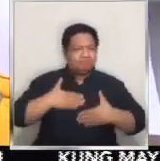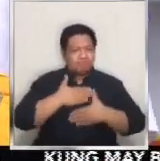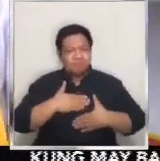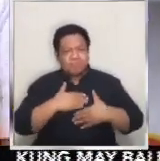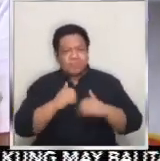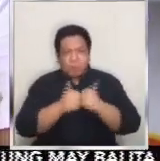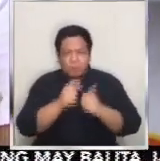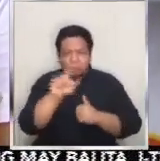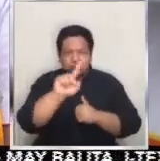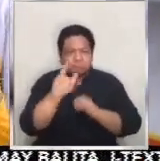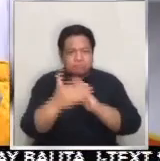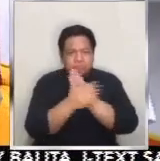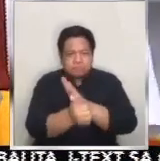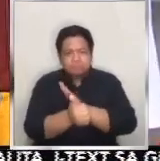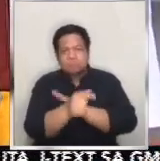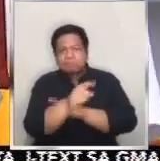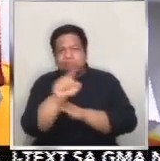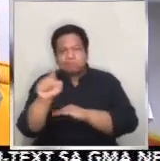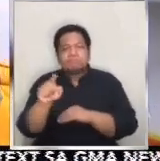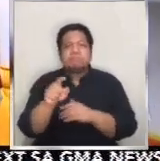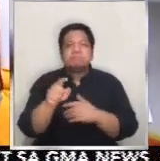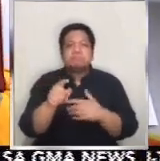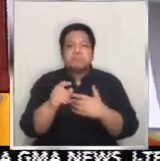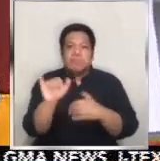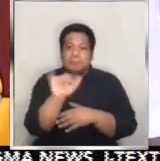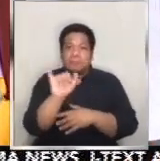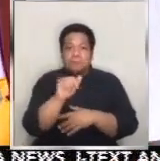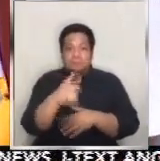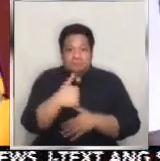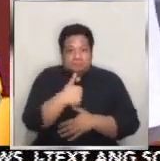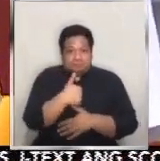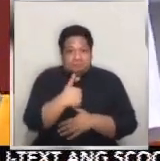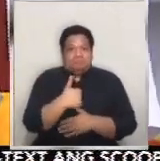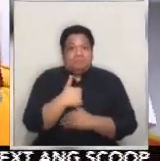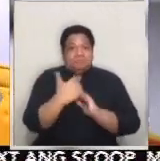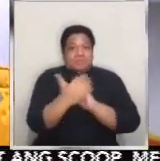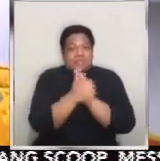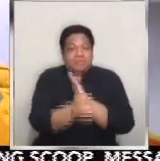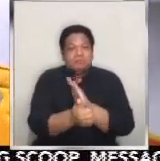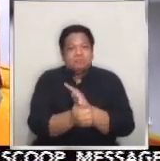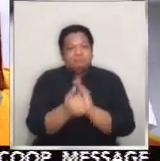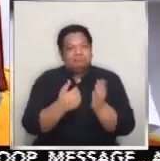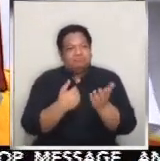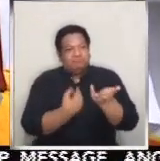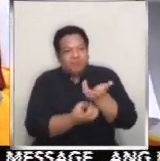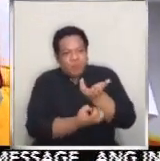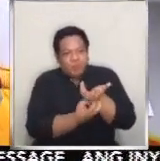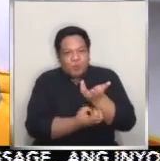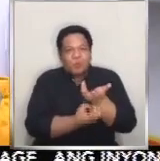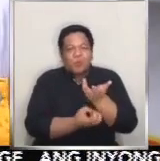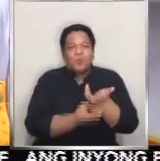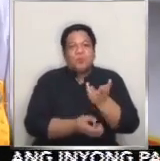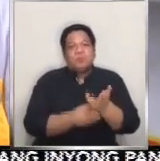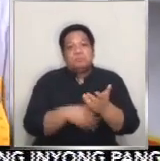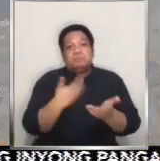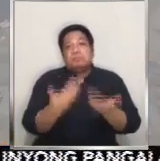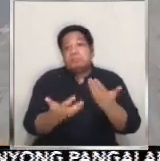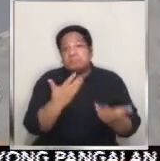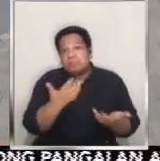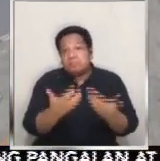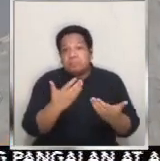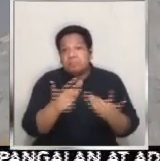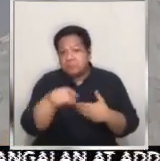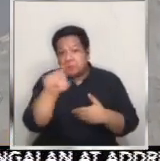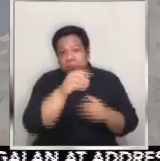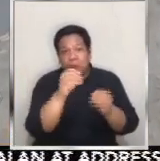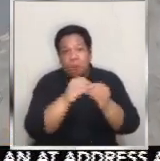tayo. Kagaya niyan, ang talento ko ay ang pagluluto sa ngayon. Malay niyo po, mas magaling po kayo magluto. Sa